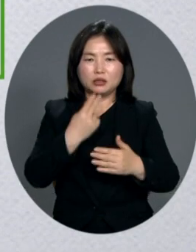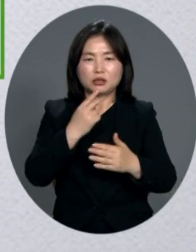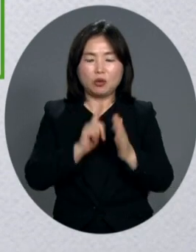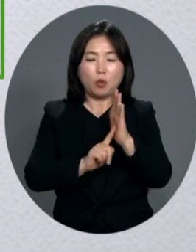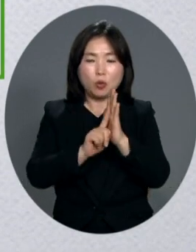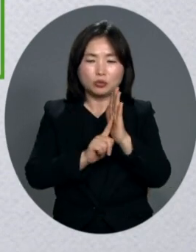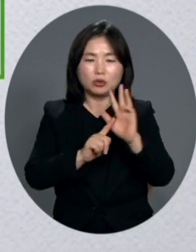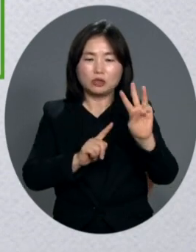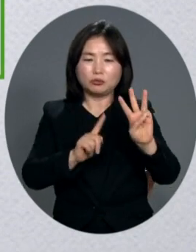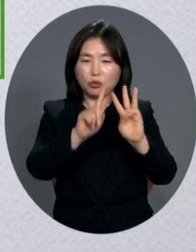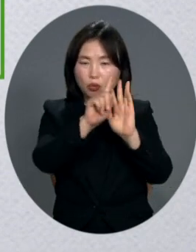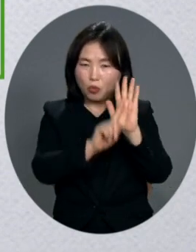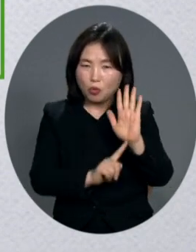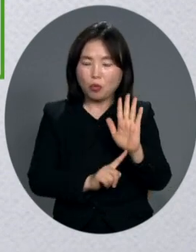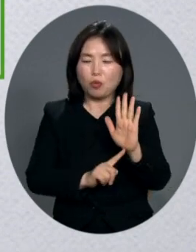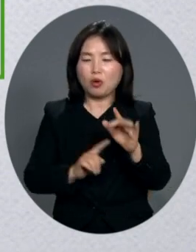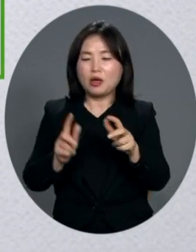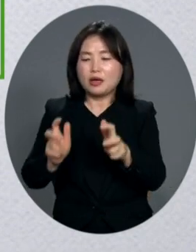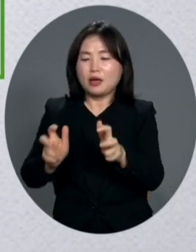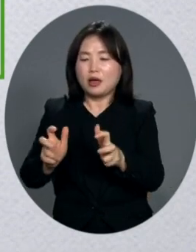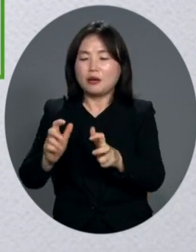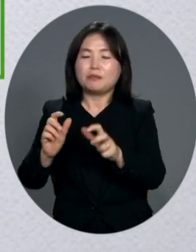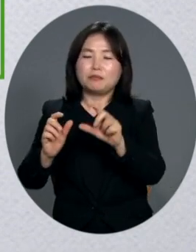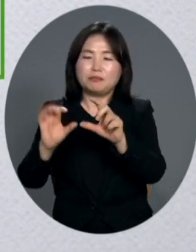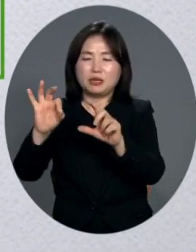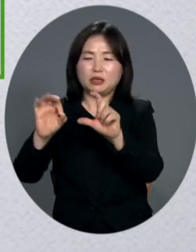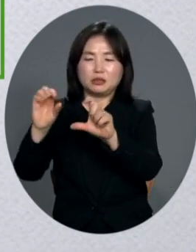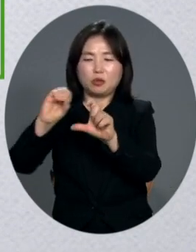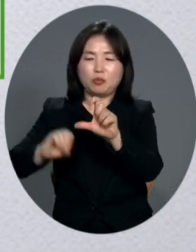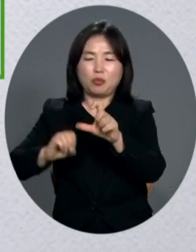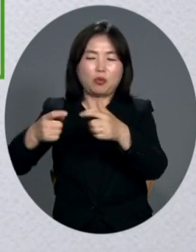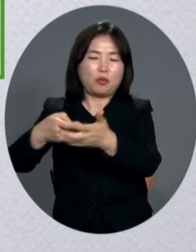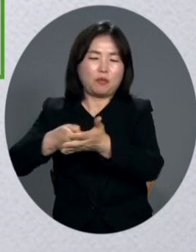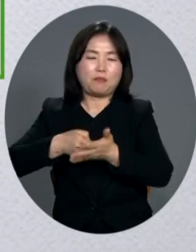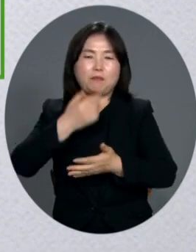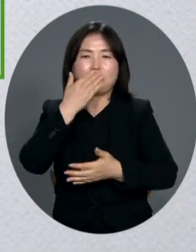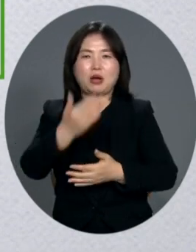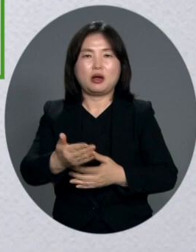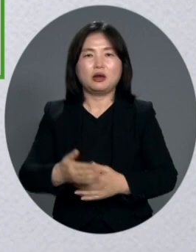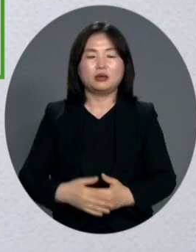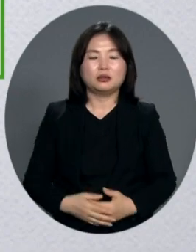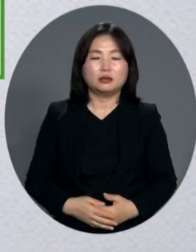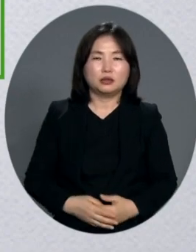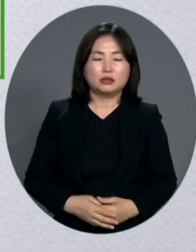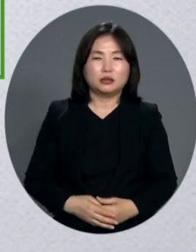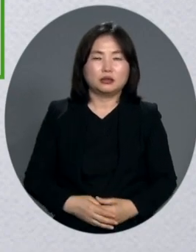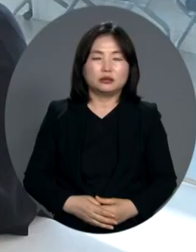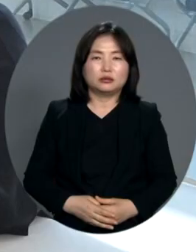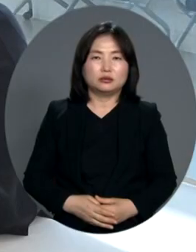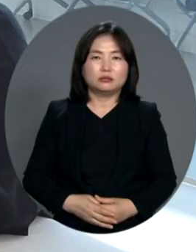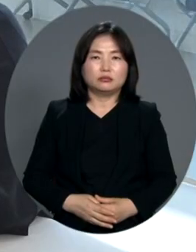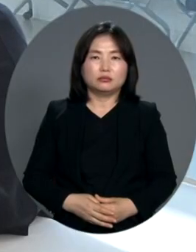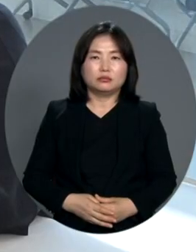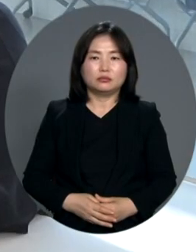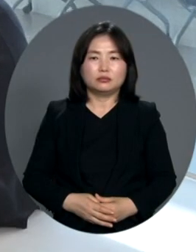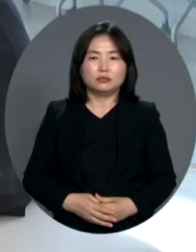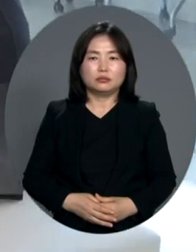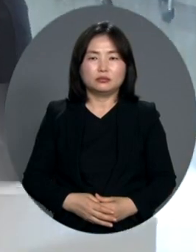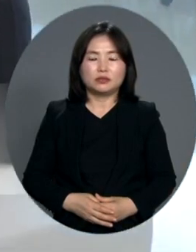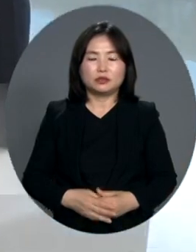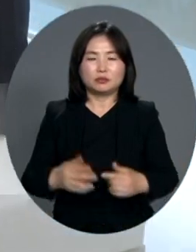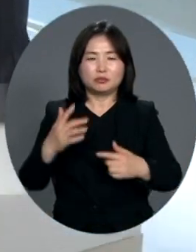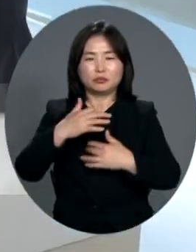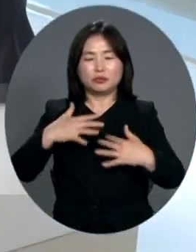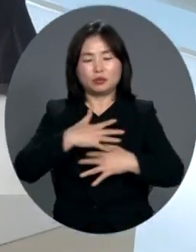온도는 3도까지 낮아져 냉방비도 15% 절감되는 것으로 나타났습니다. 무엇보다